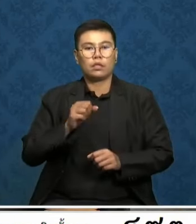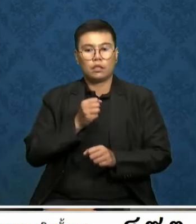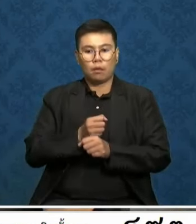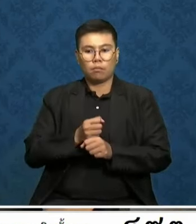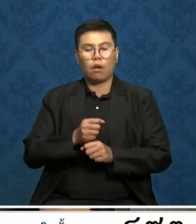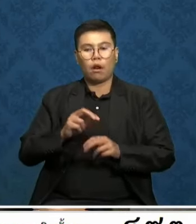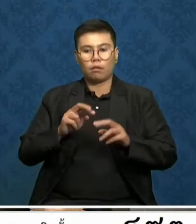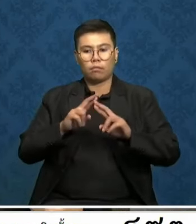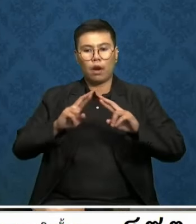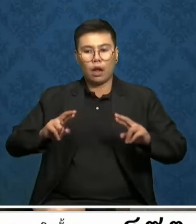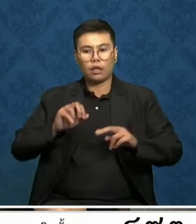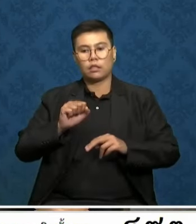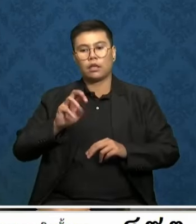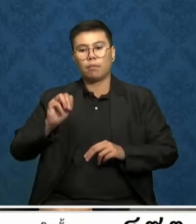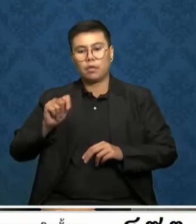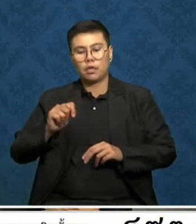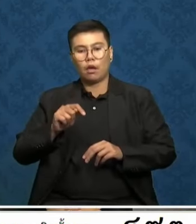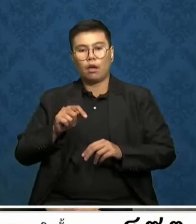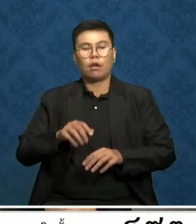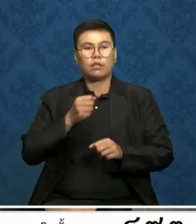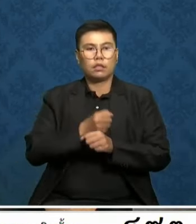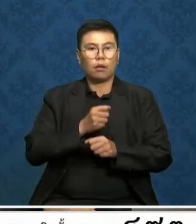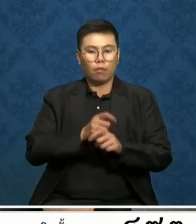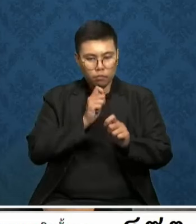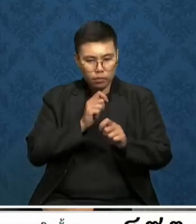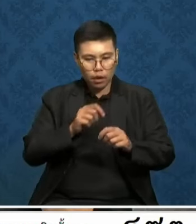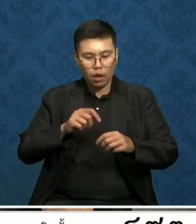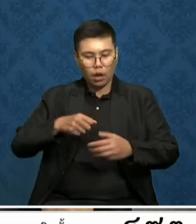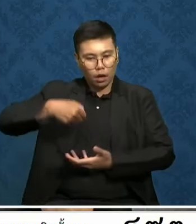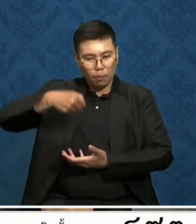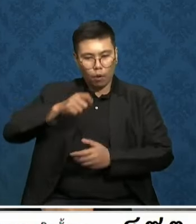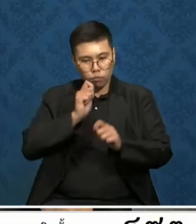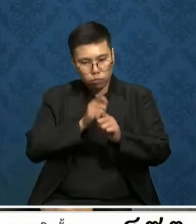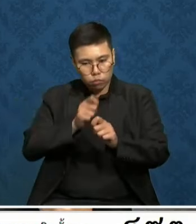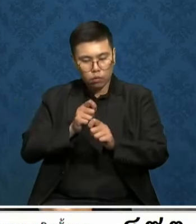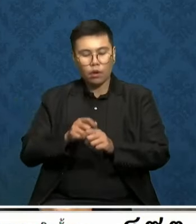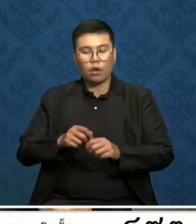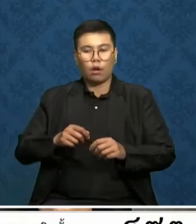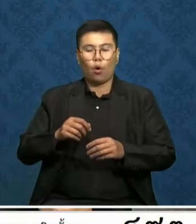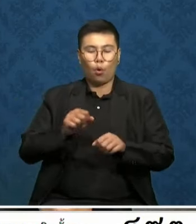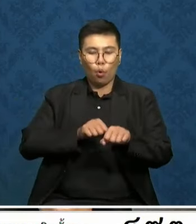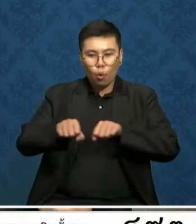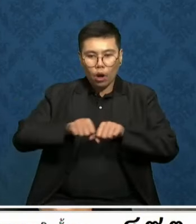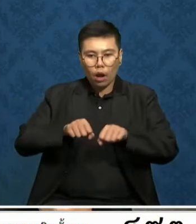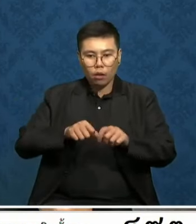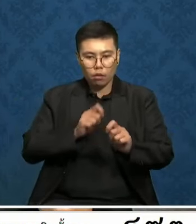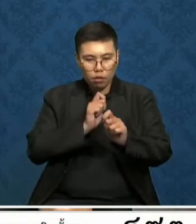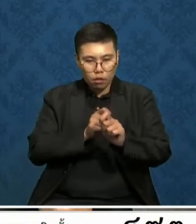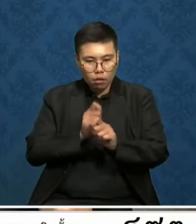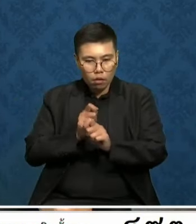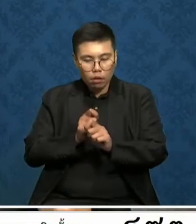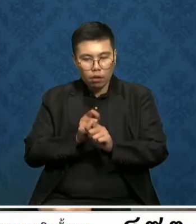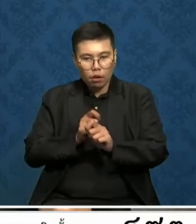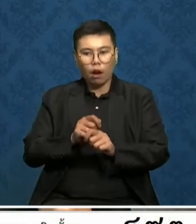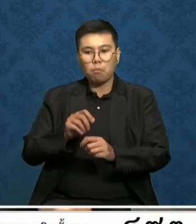ครับหรือผู้ผลิตทำงานฝีมือทำกระเป๋าหนังเอ่ยทำรองเท้าหนังเอ่ยนะครับก็จะมาเลือกใช้จับจ่ายกัน